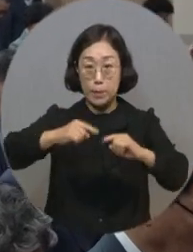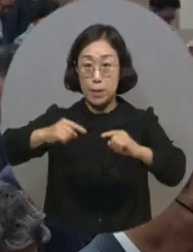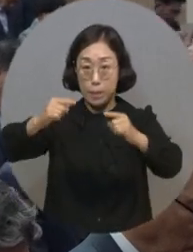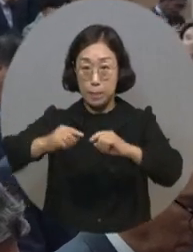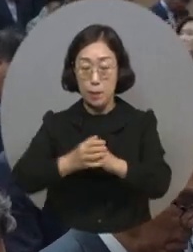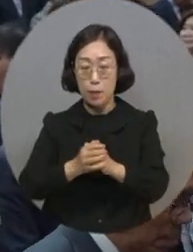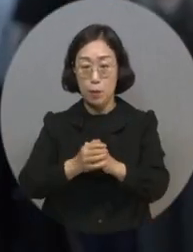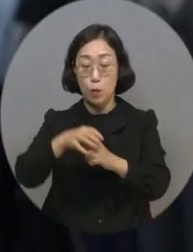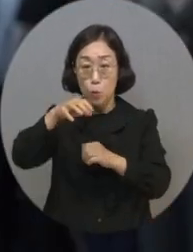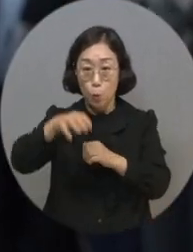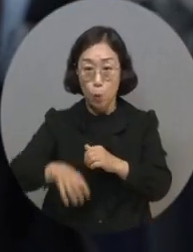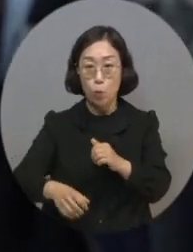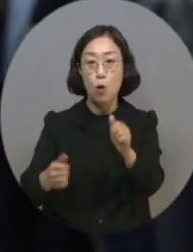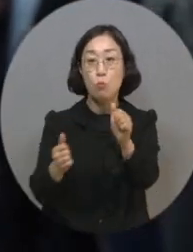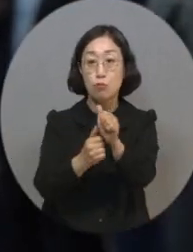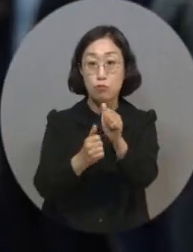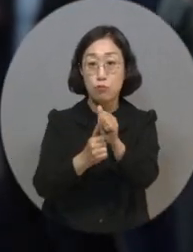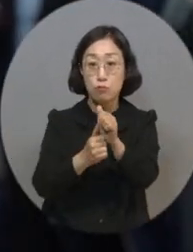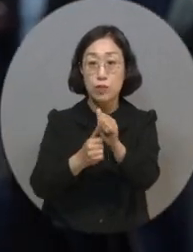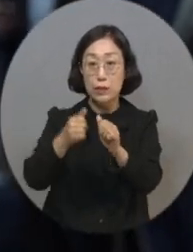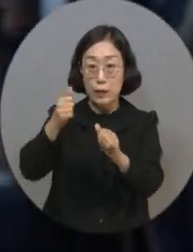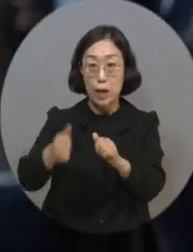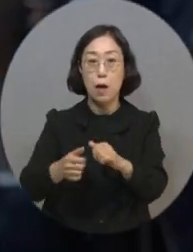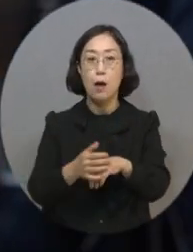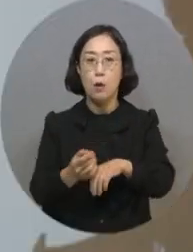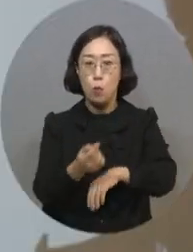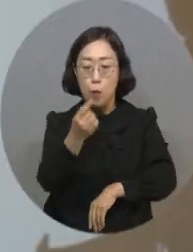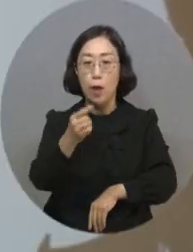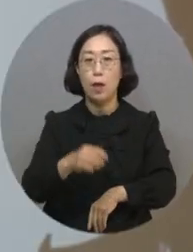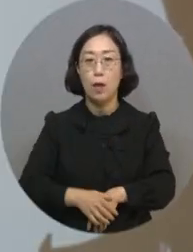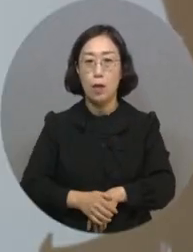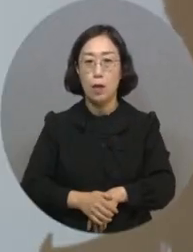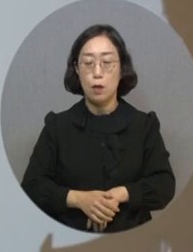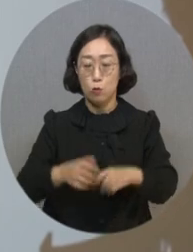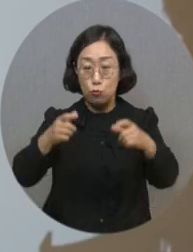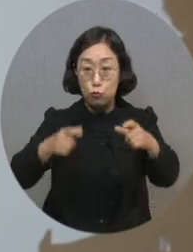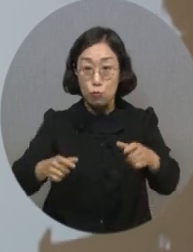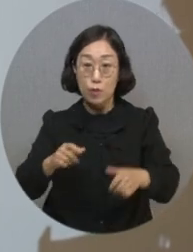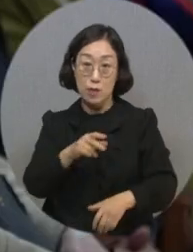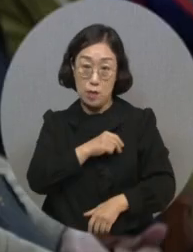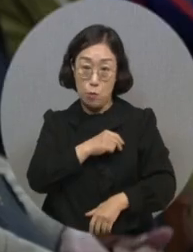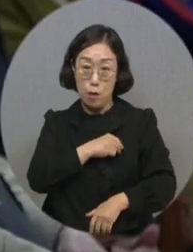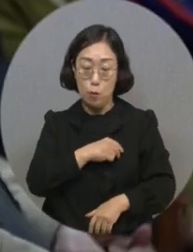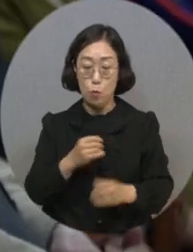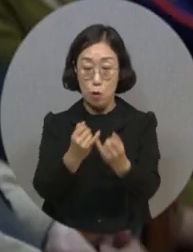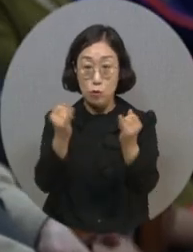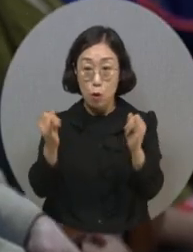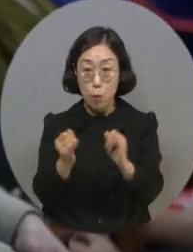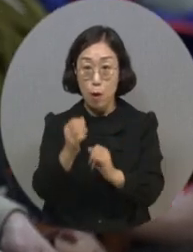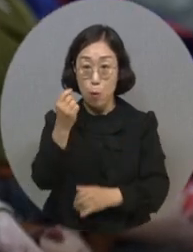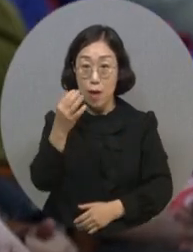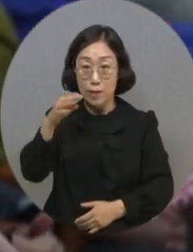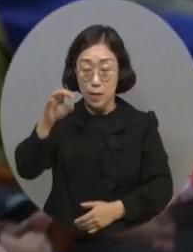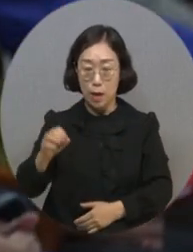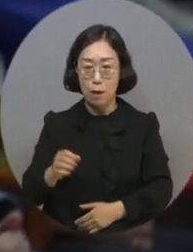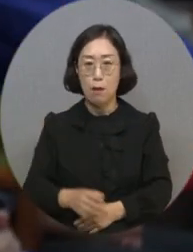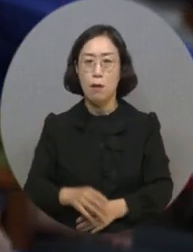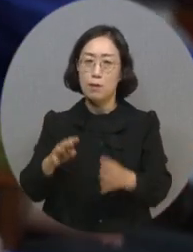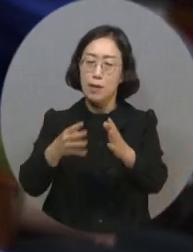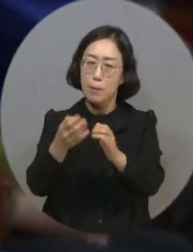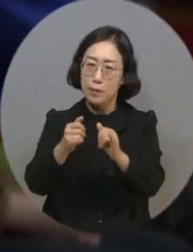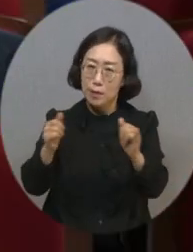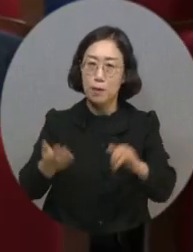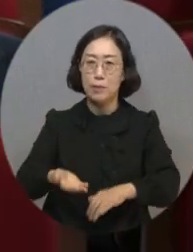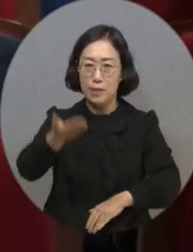전북자치도 경제부지사, 남관우 전북시군의회 연합회장, 이미숙 여성회장 등 약 400여 명의 내외빈이